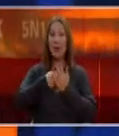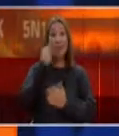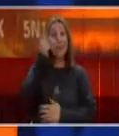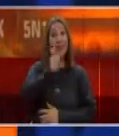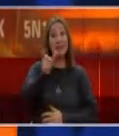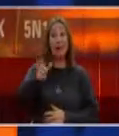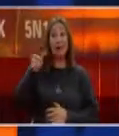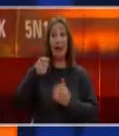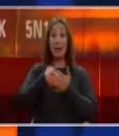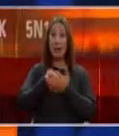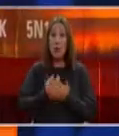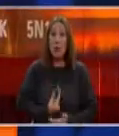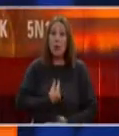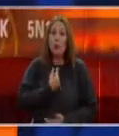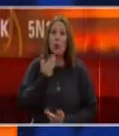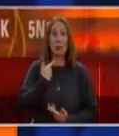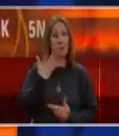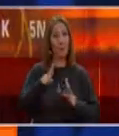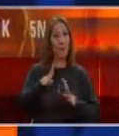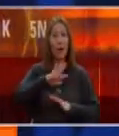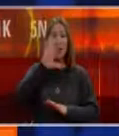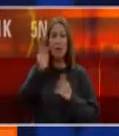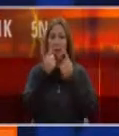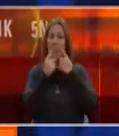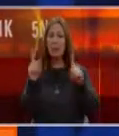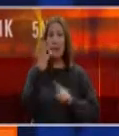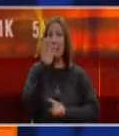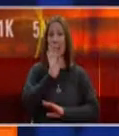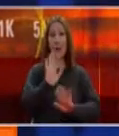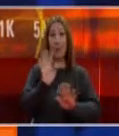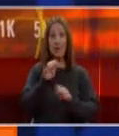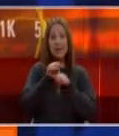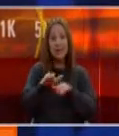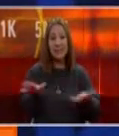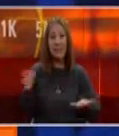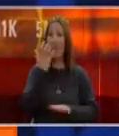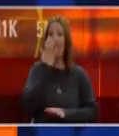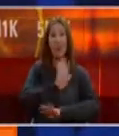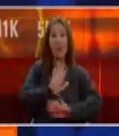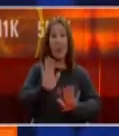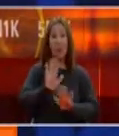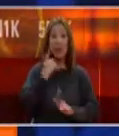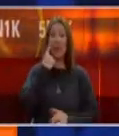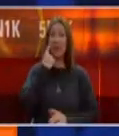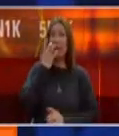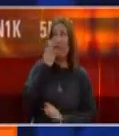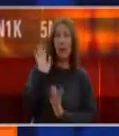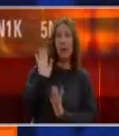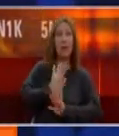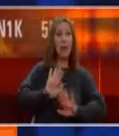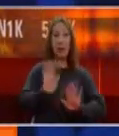adına umut duyuyorum. Her şeyi başkalarından beklememek, sistemden beklememek, devletten